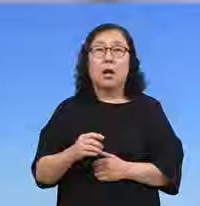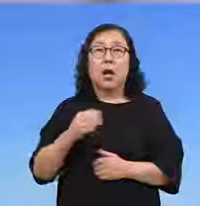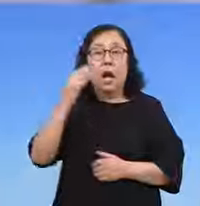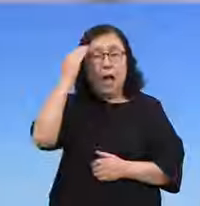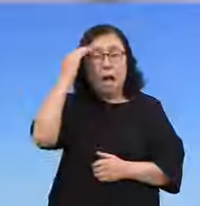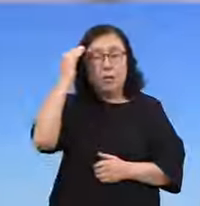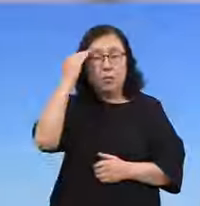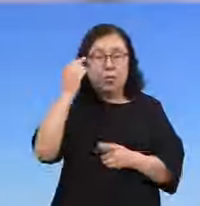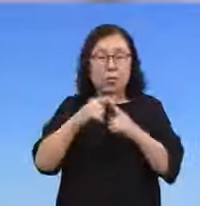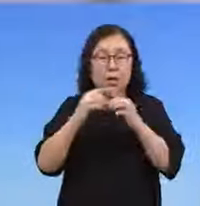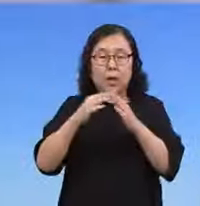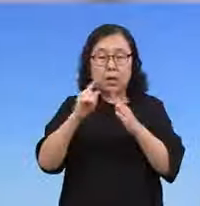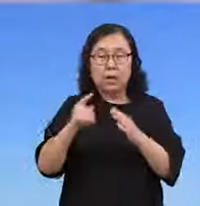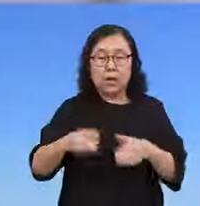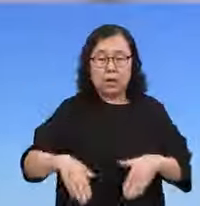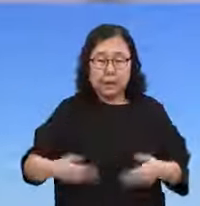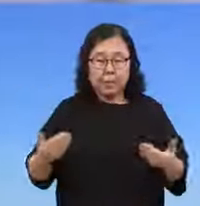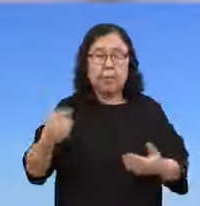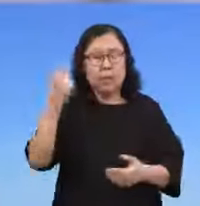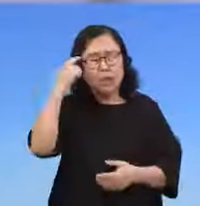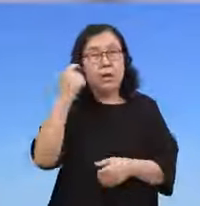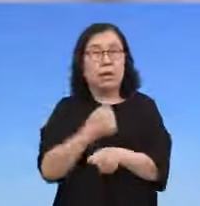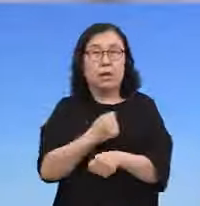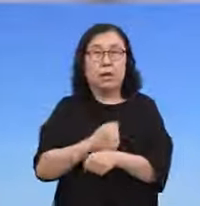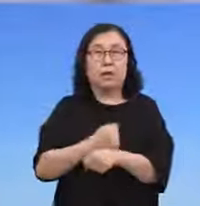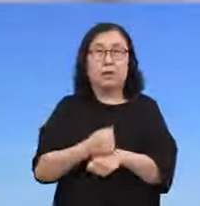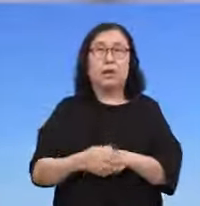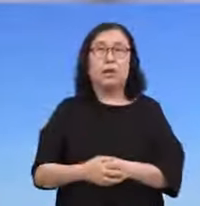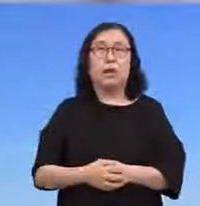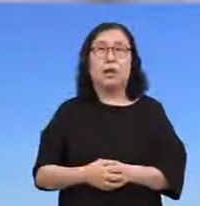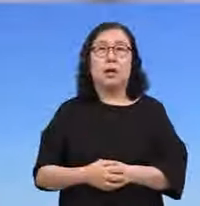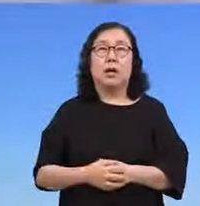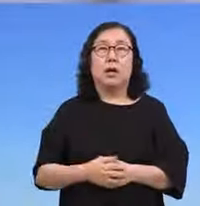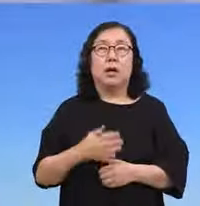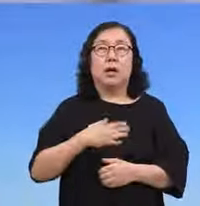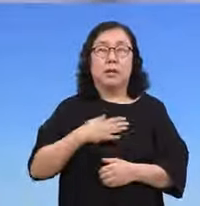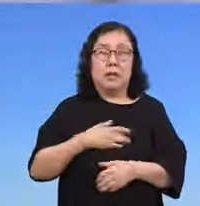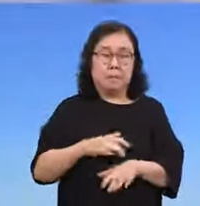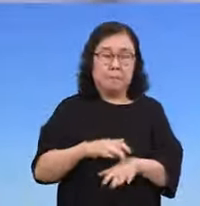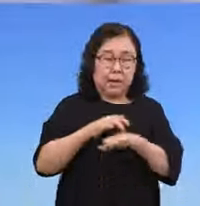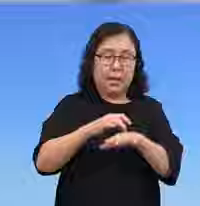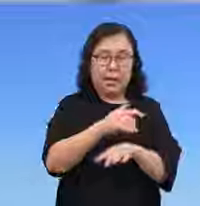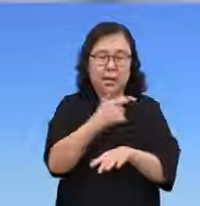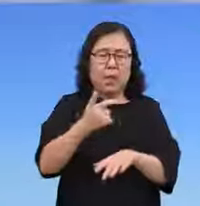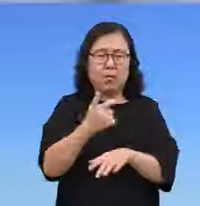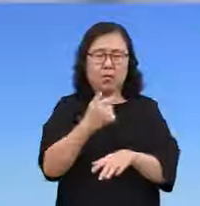저는요 30년 목회하는 동안에 단 한 분에게도 이런 말 못 들어봤습니다. 난 마귀가 너무